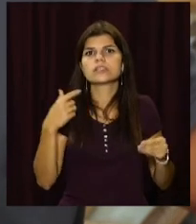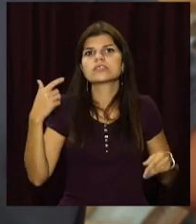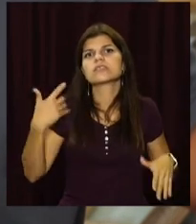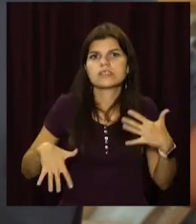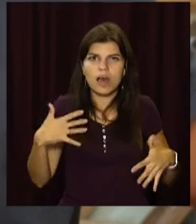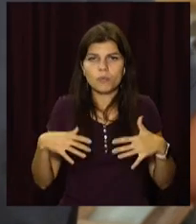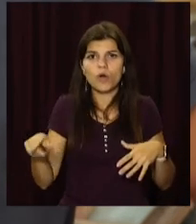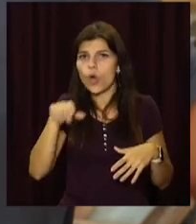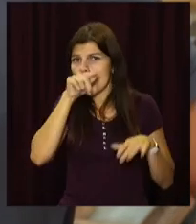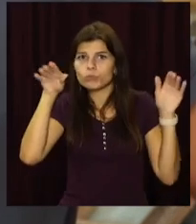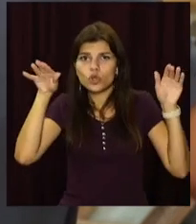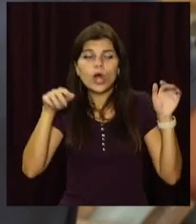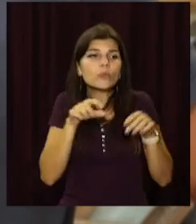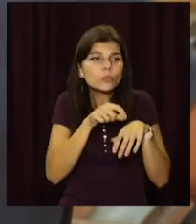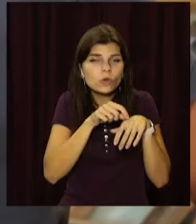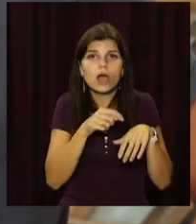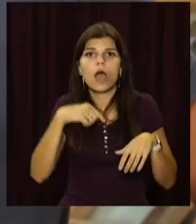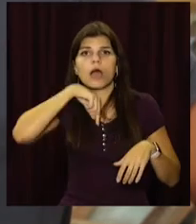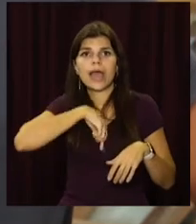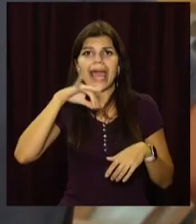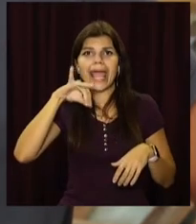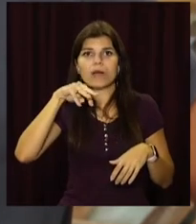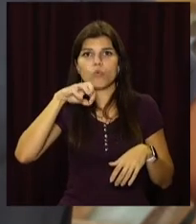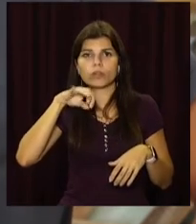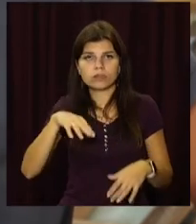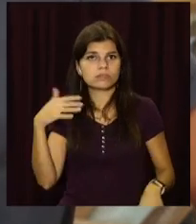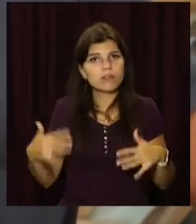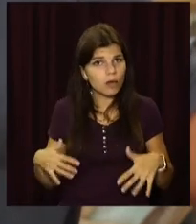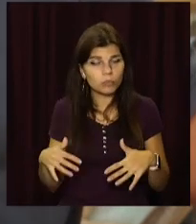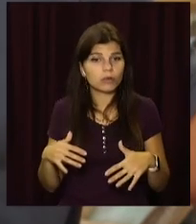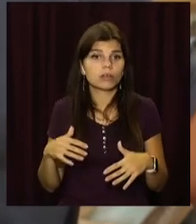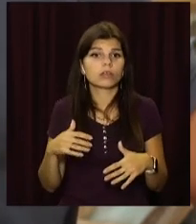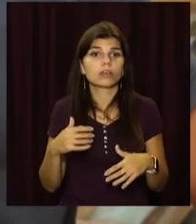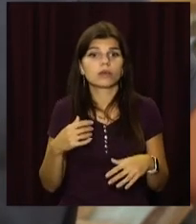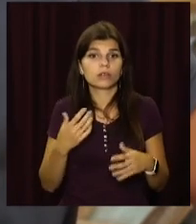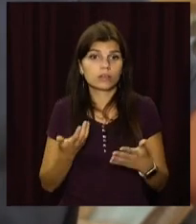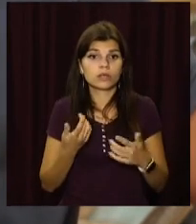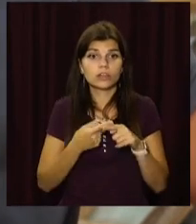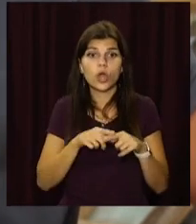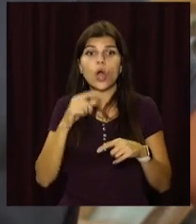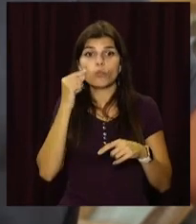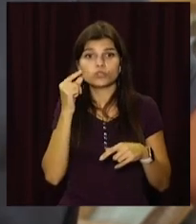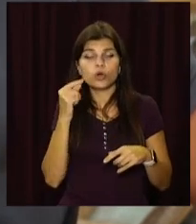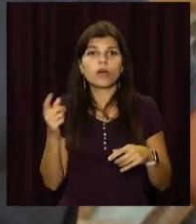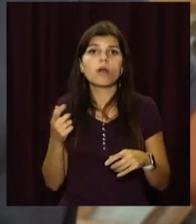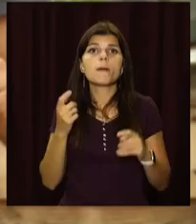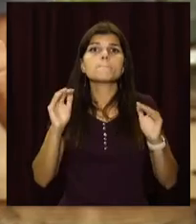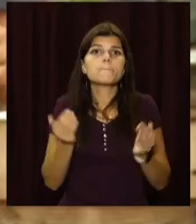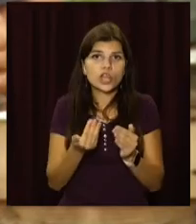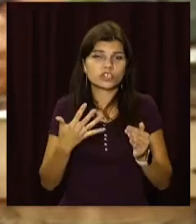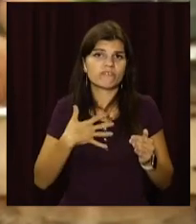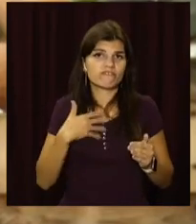ослабляють імунітет бджіл, наш з вами імунітет, і таким чином бджоли стають менш стійкими до